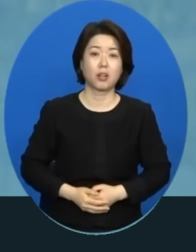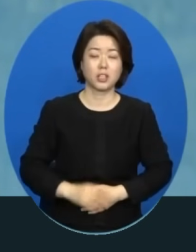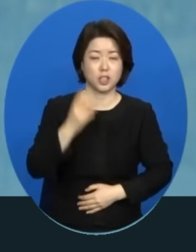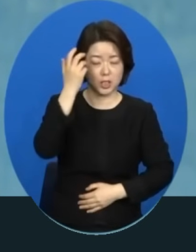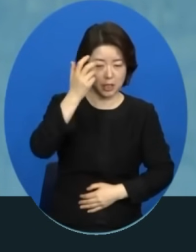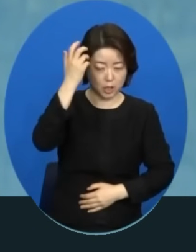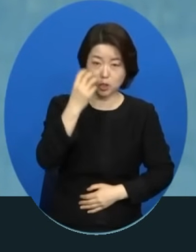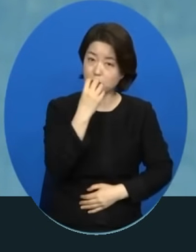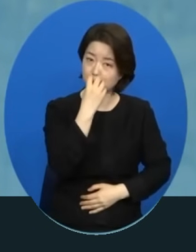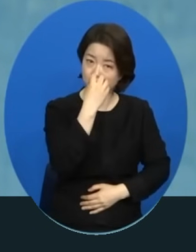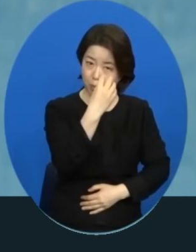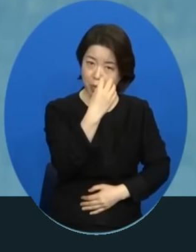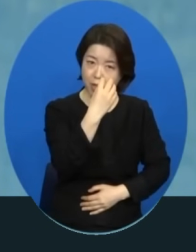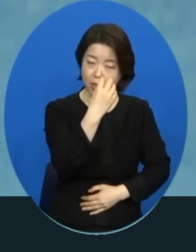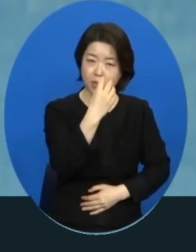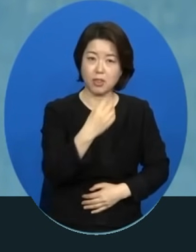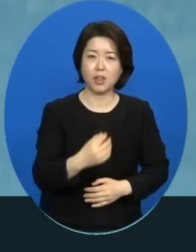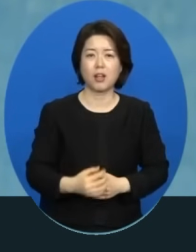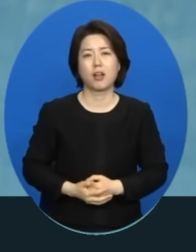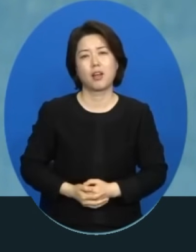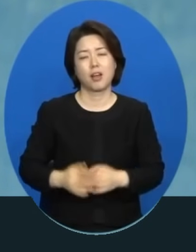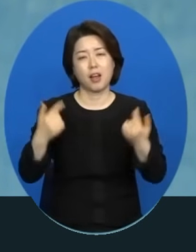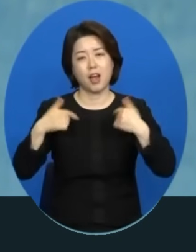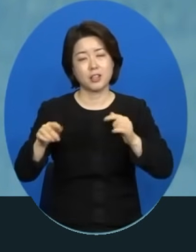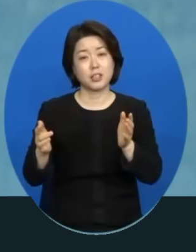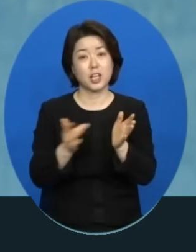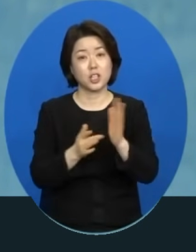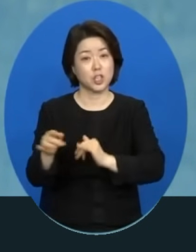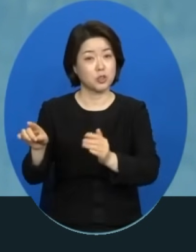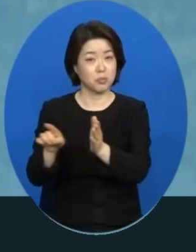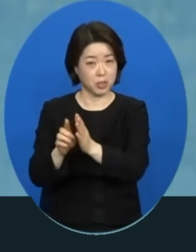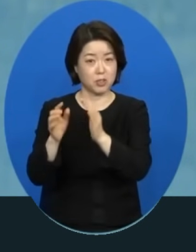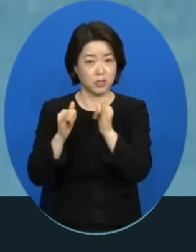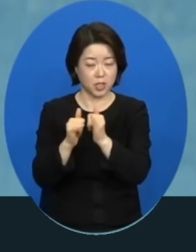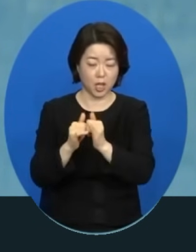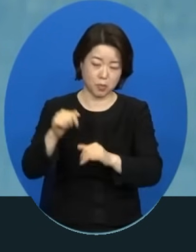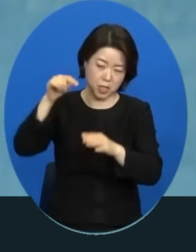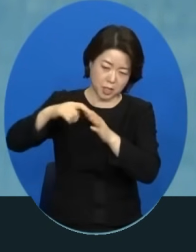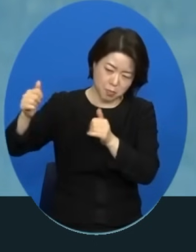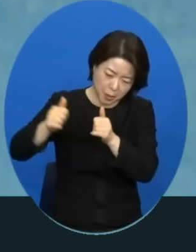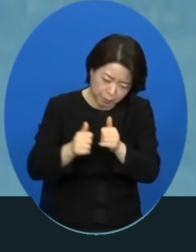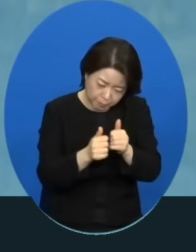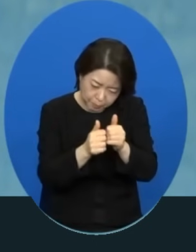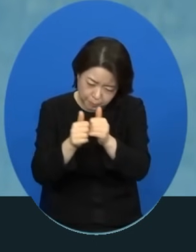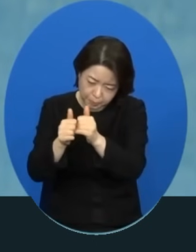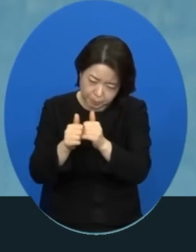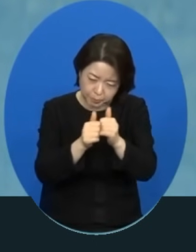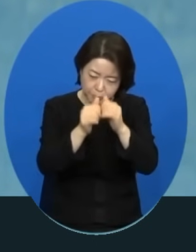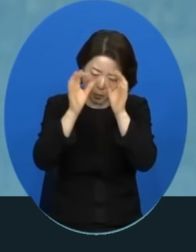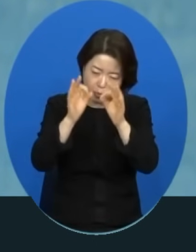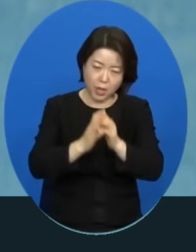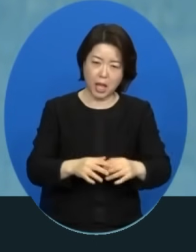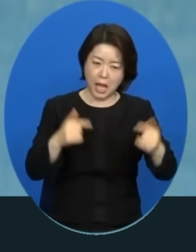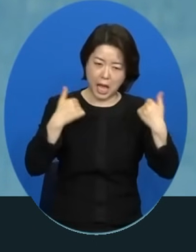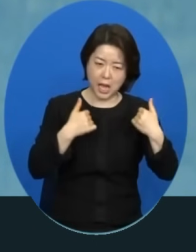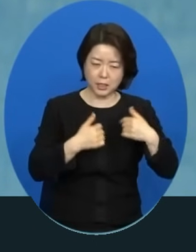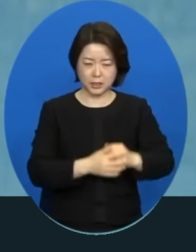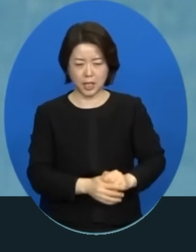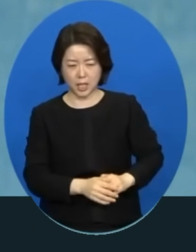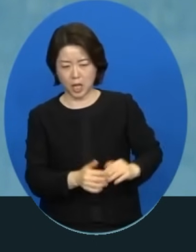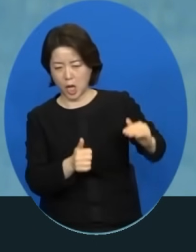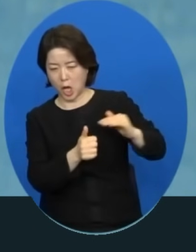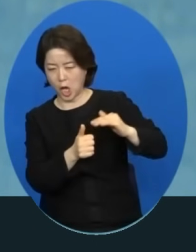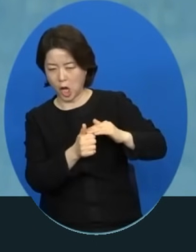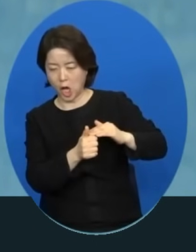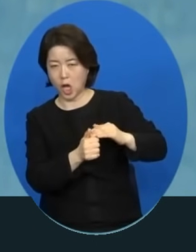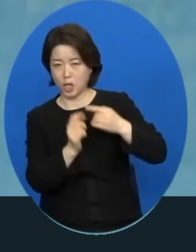교만은요 항상 우리 그리스도인들이 주님과 깊이 동행하다 보면 친밀하다 보면 항상 따라다니는